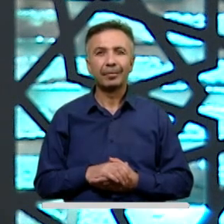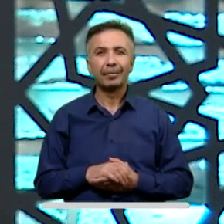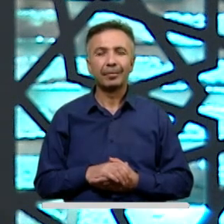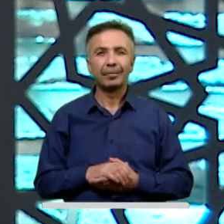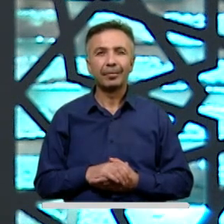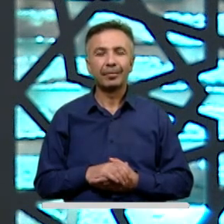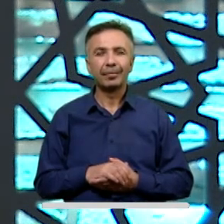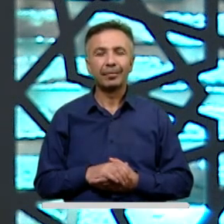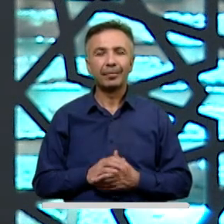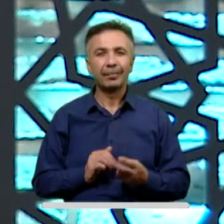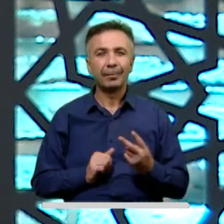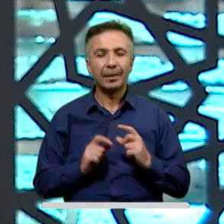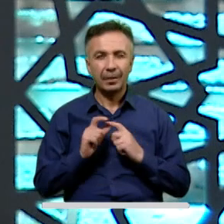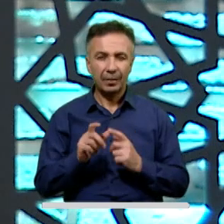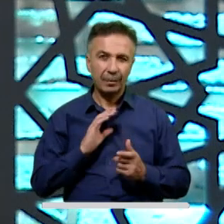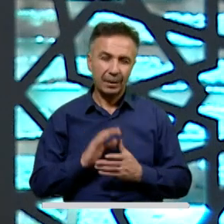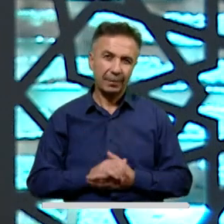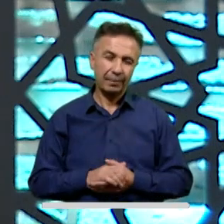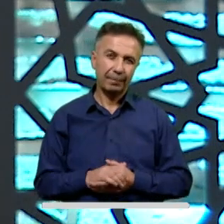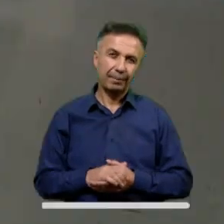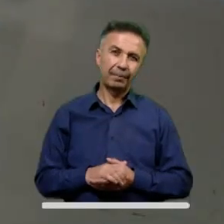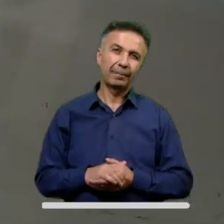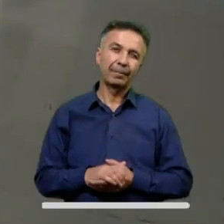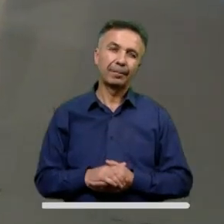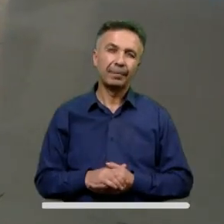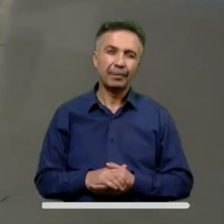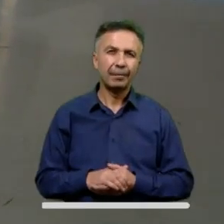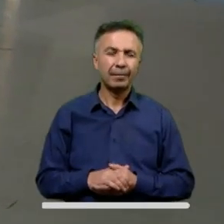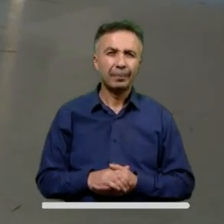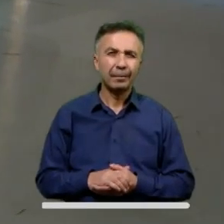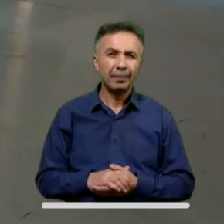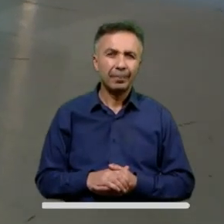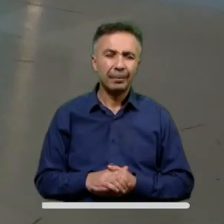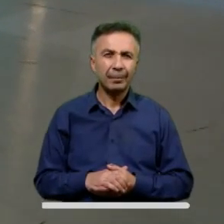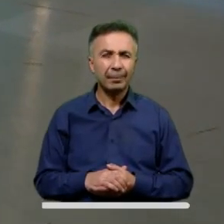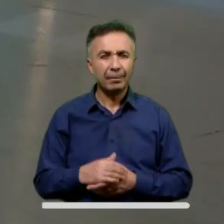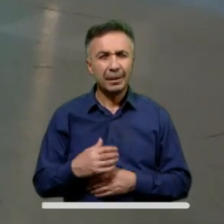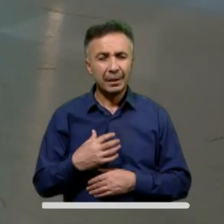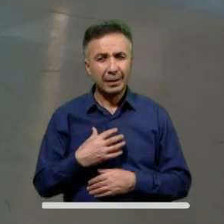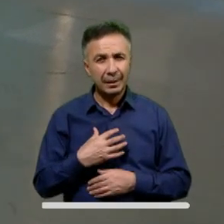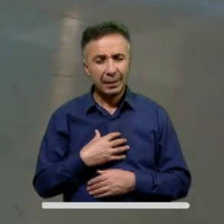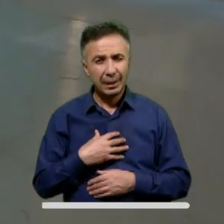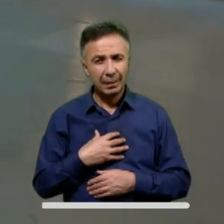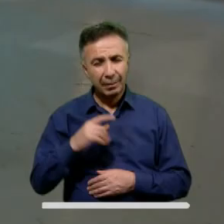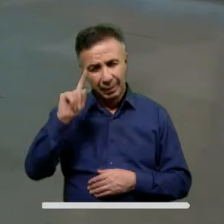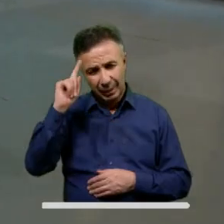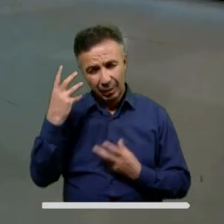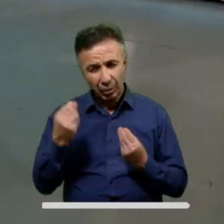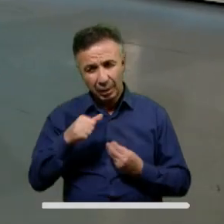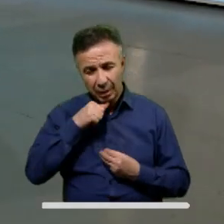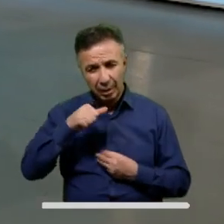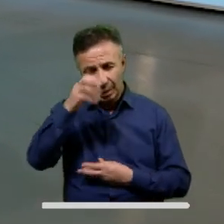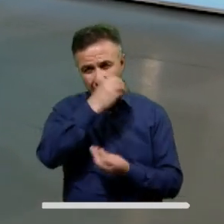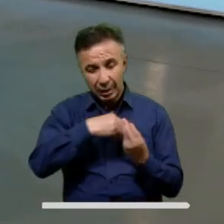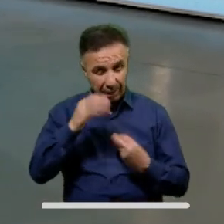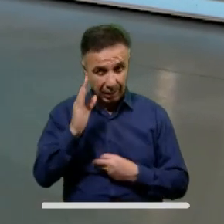Size iki tane sorum var. Buyurun. Biri, biz kendi başımıza hacca gidebilir miyiz?